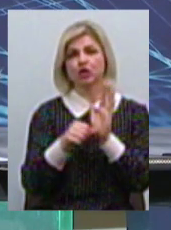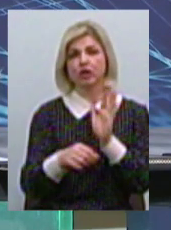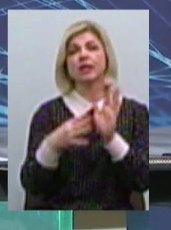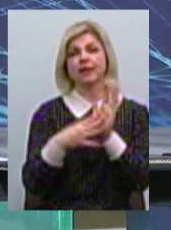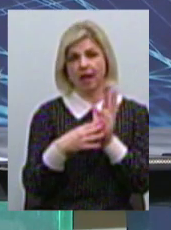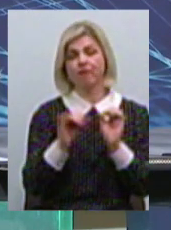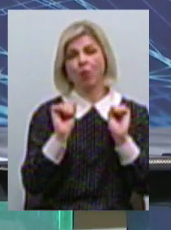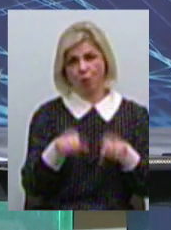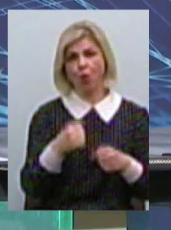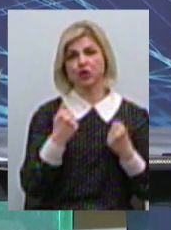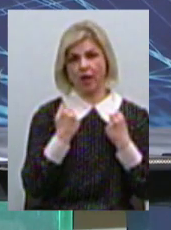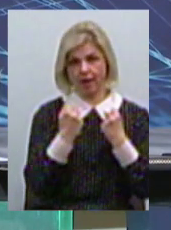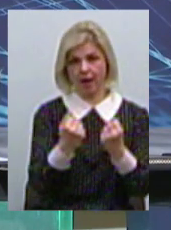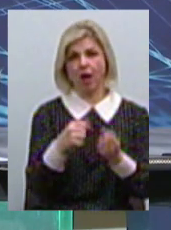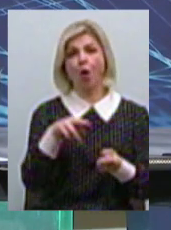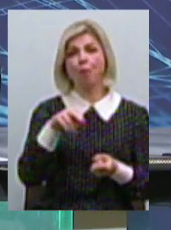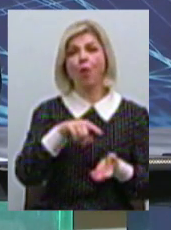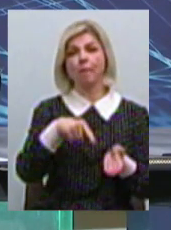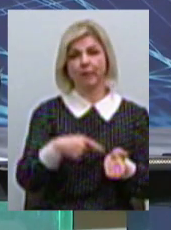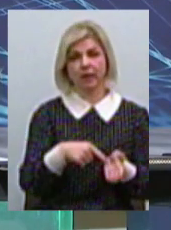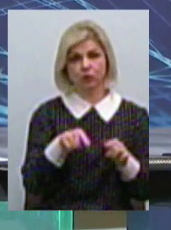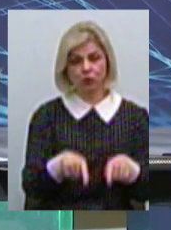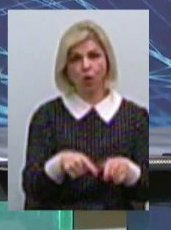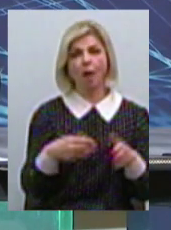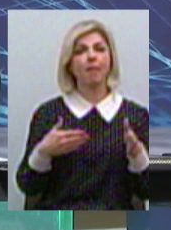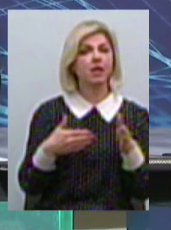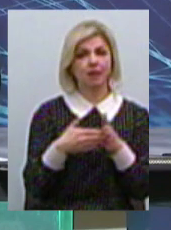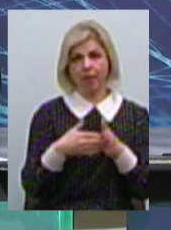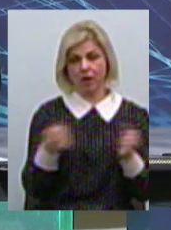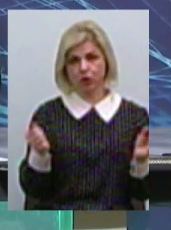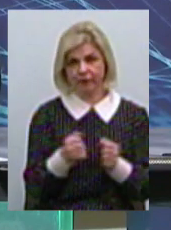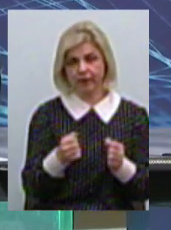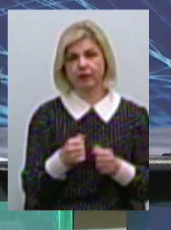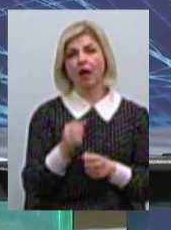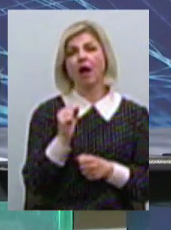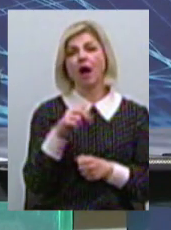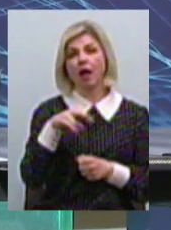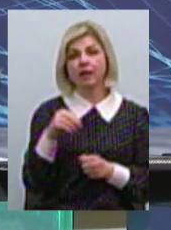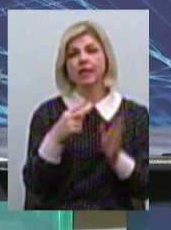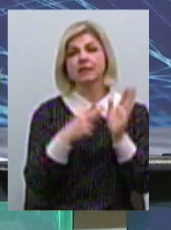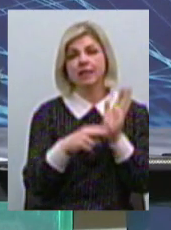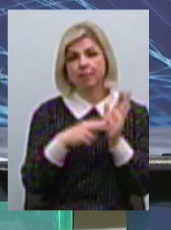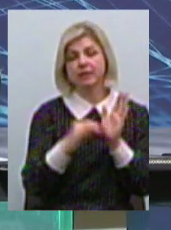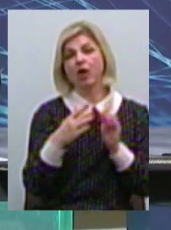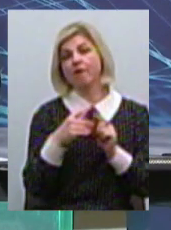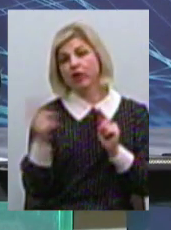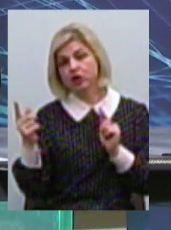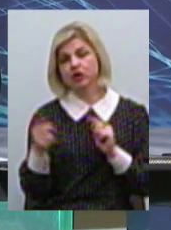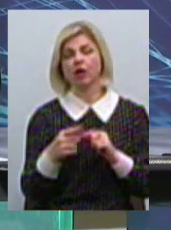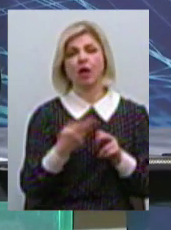ще їхати по місту максимальна швидкість. Але 70 і вище, то це вже